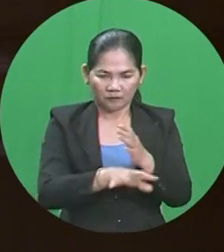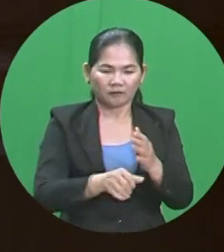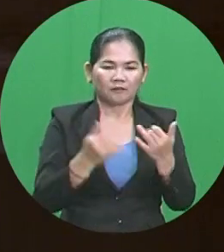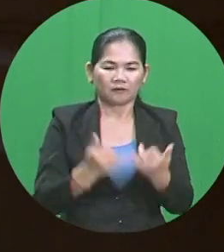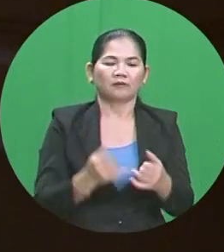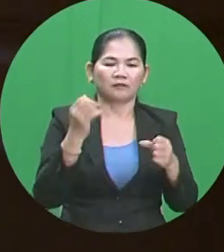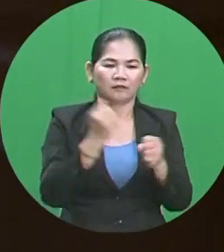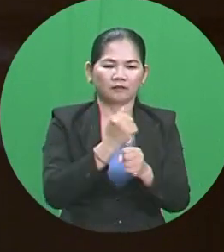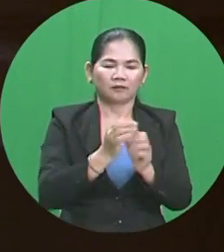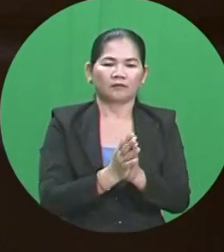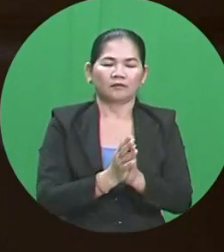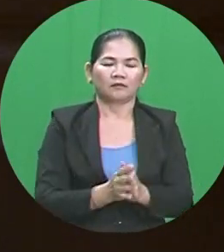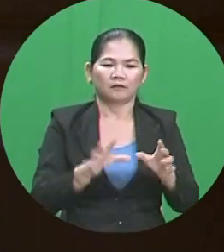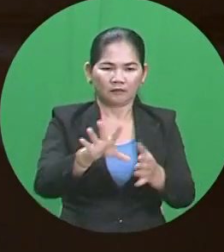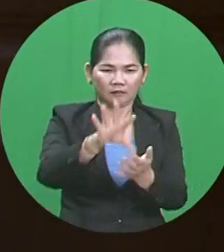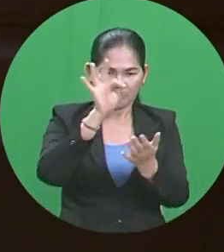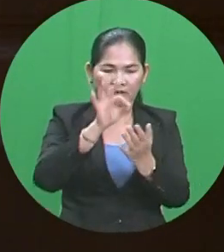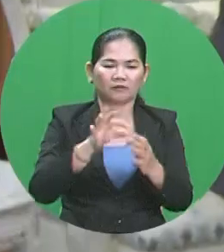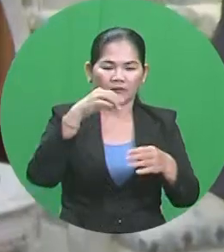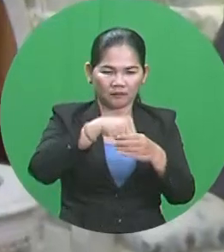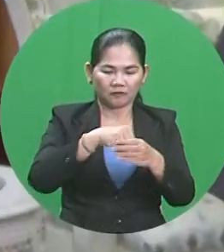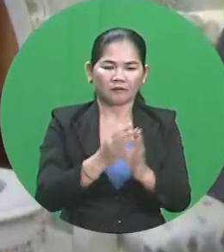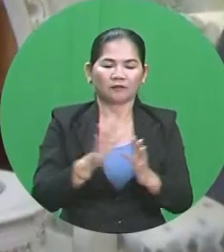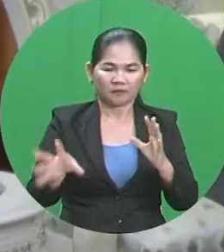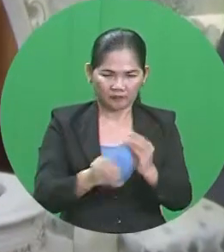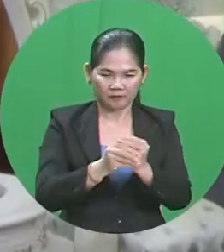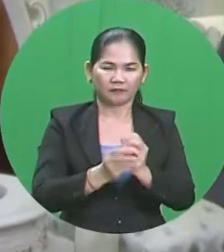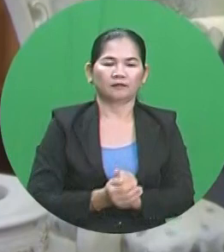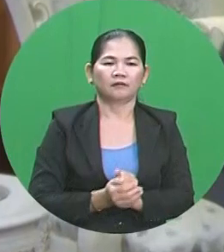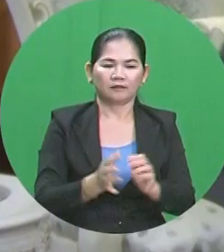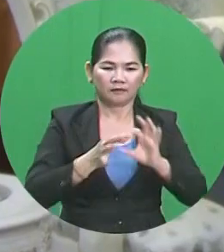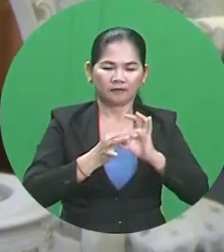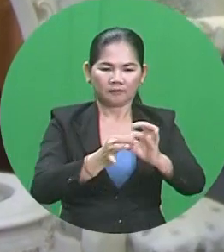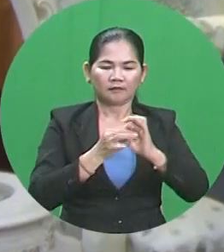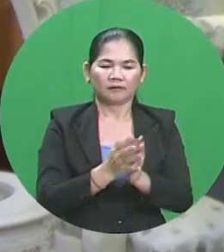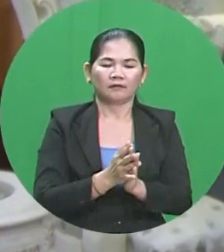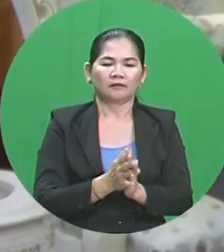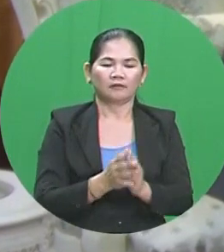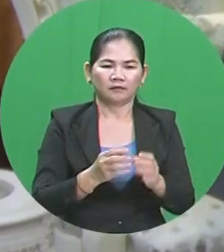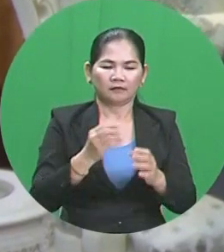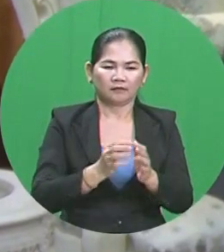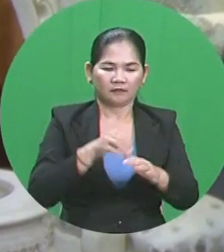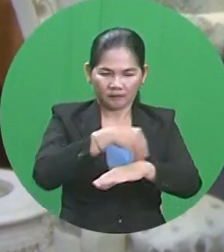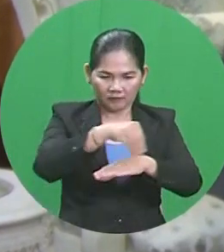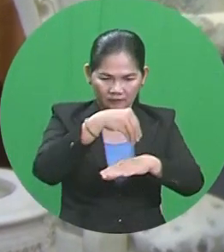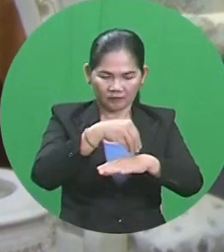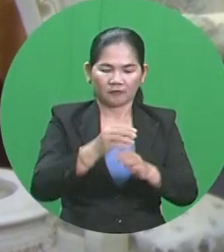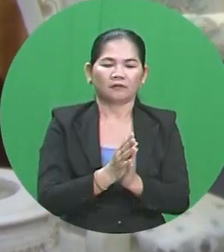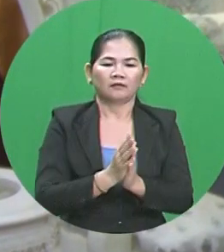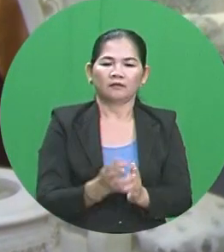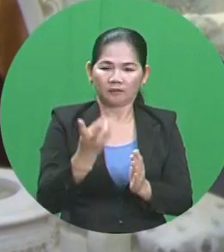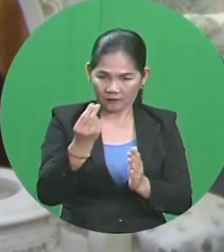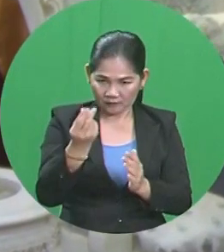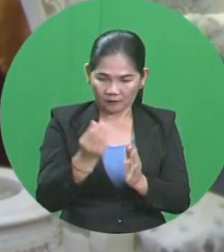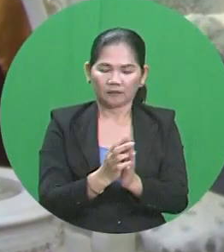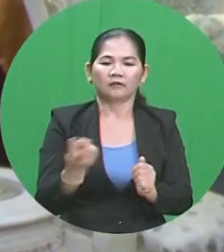ក៏ដូចជាដើម្បីអាចទាក់ទាញវិនិយោគបានបន្ថែមទៀតពាក់ព័ន្ធនឹងកិច្ចសហប្រតិបត្តិការផ្នែកសេដ្ឋកិច្ចនិងហិរញ្ញវត្ថុភា